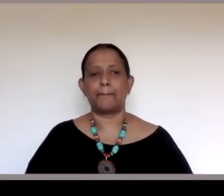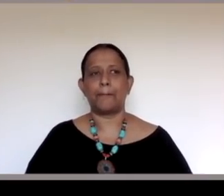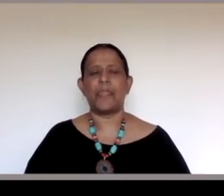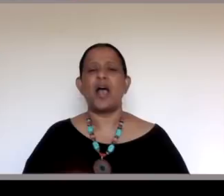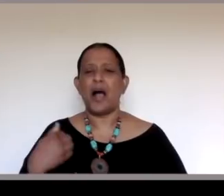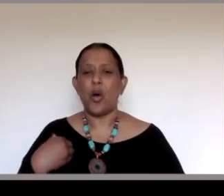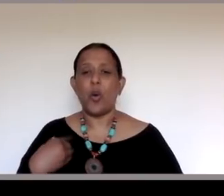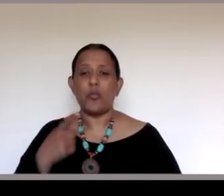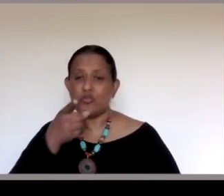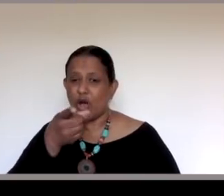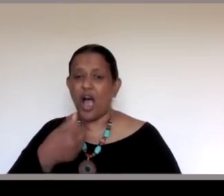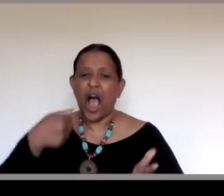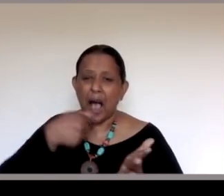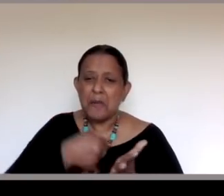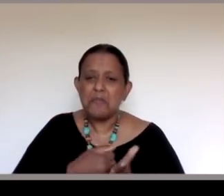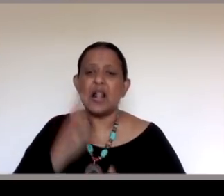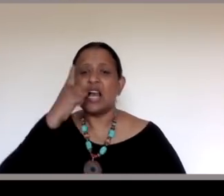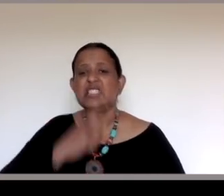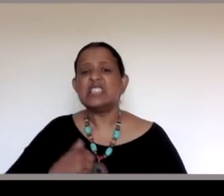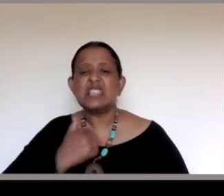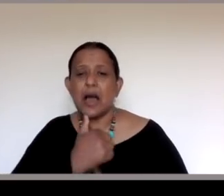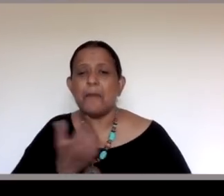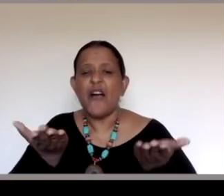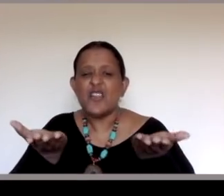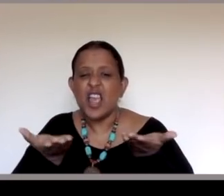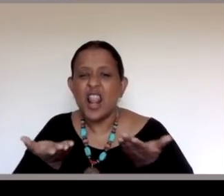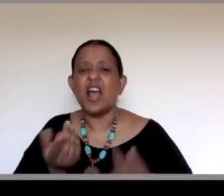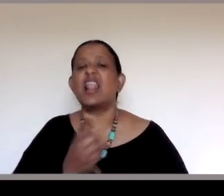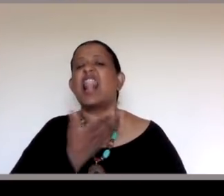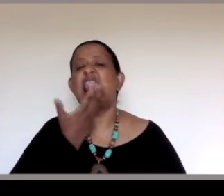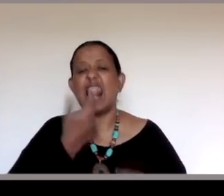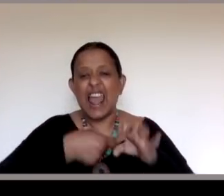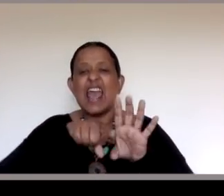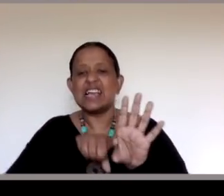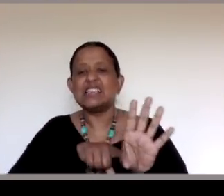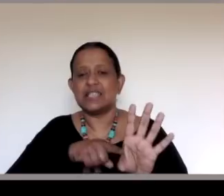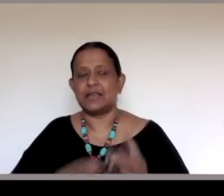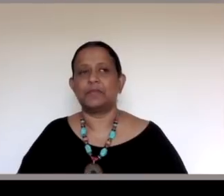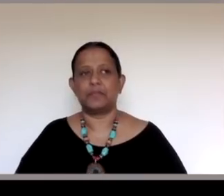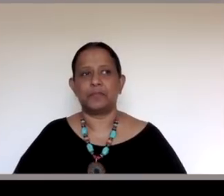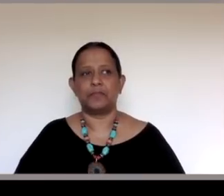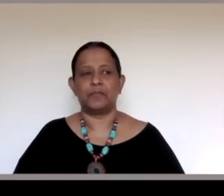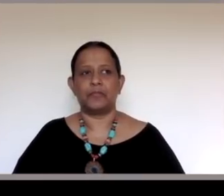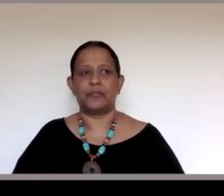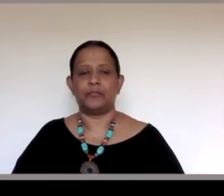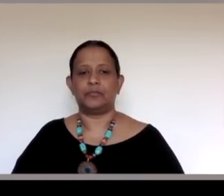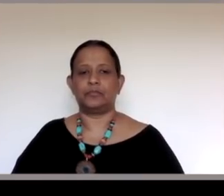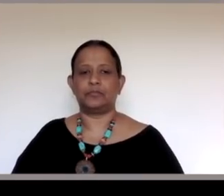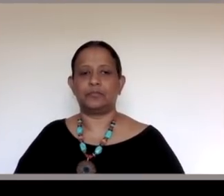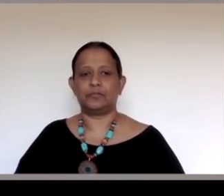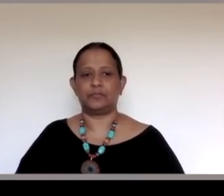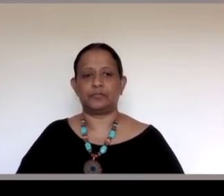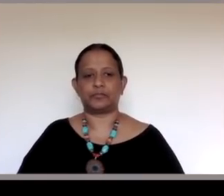இவைகளை சொல்வதற்கு எங்களுக்கு மிகவும் இலகுவாக இருக்கும். மம சித்தின் திலிந்து உண்ணகம பொரு மவா பேம் கரண்ட